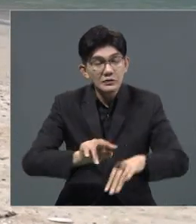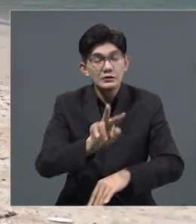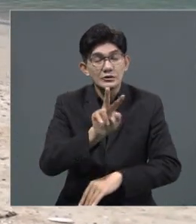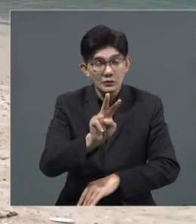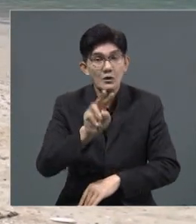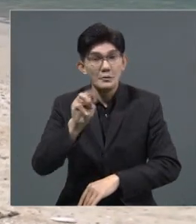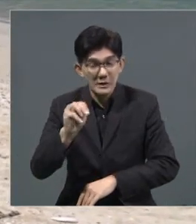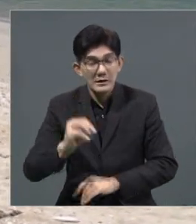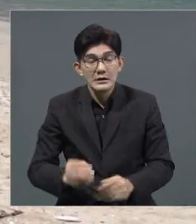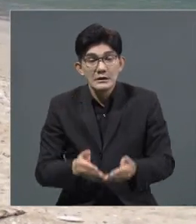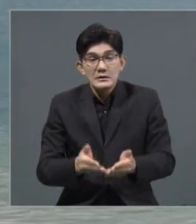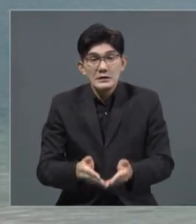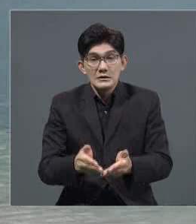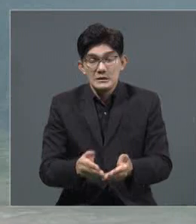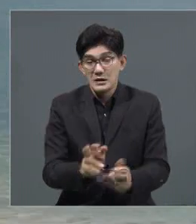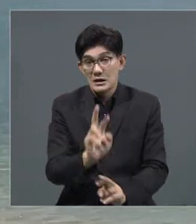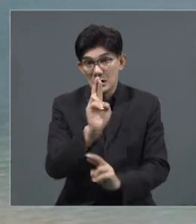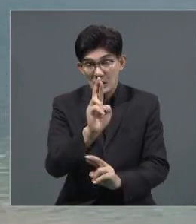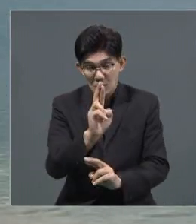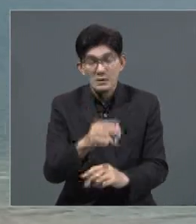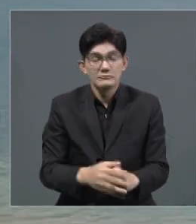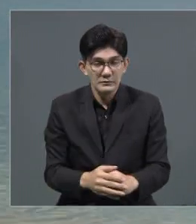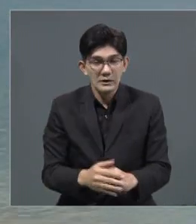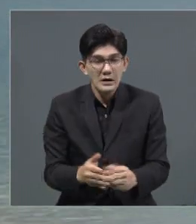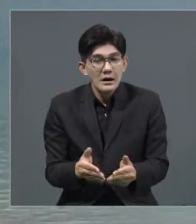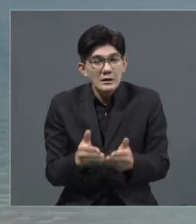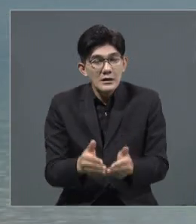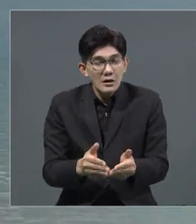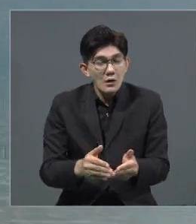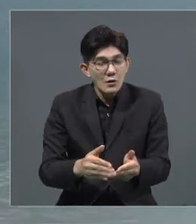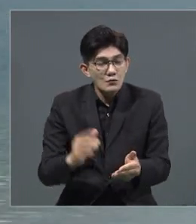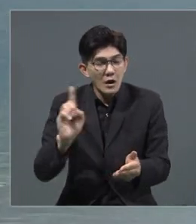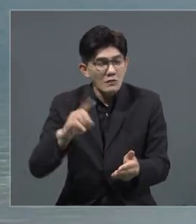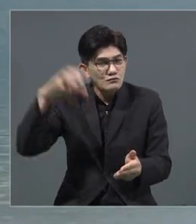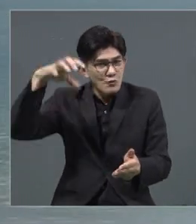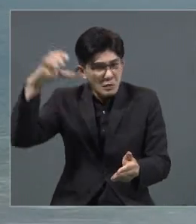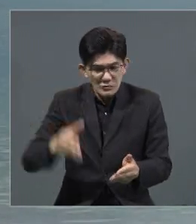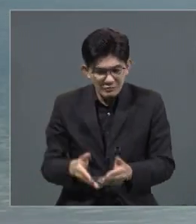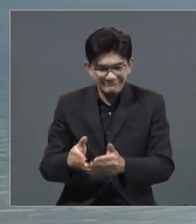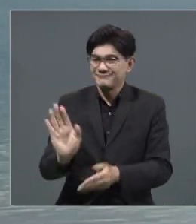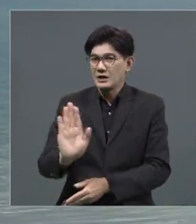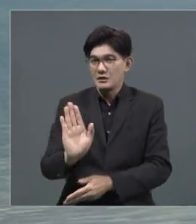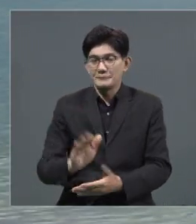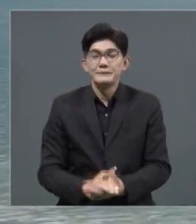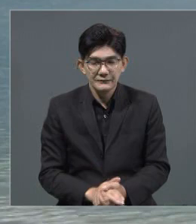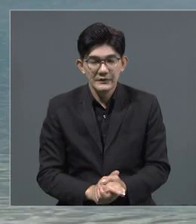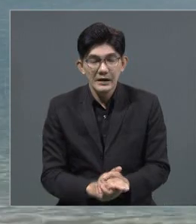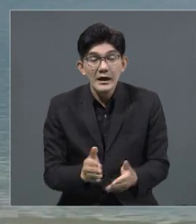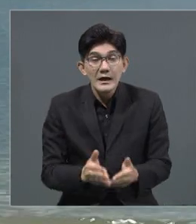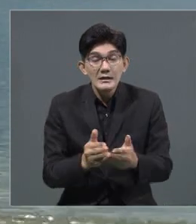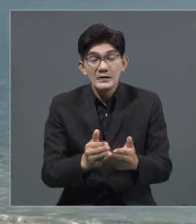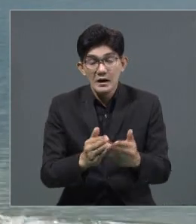ชาวเรือเดินเรือด้วยความระมัดระวังแล้วก็หลีกเลี่ยงการเดินเรือในบริเวณที่มีฝนฟ้าคะนองส่วนเรือฝั่ง